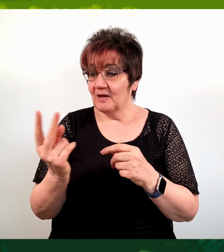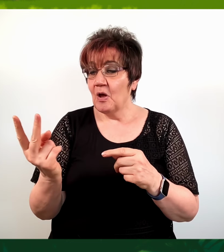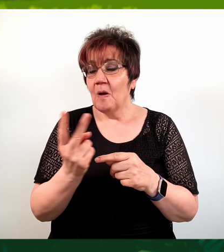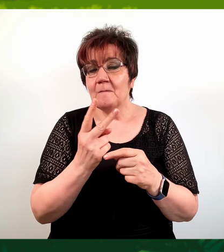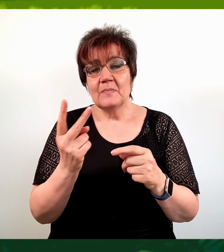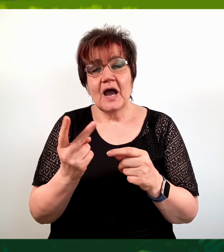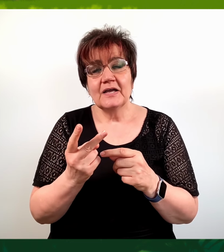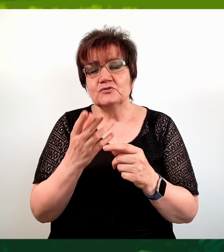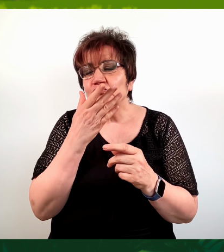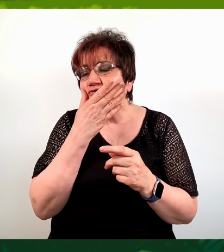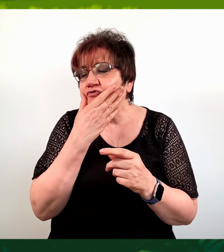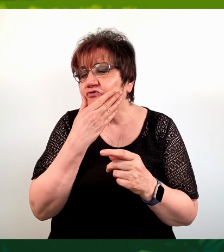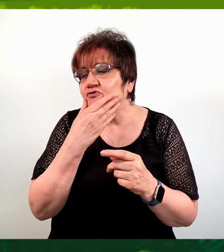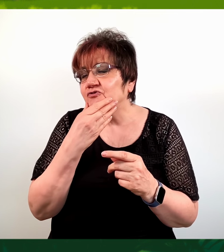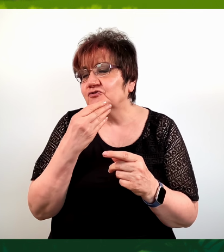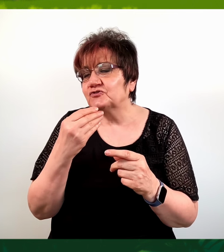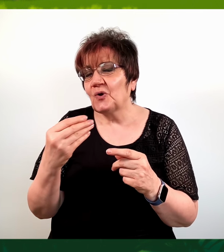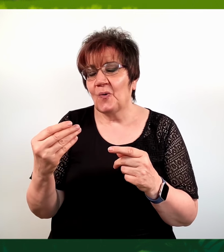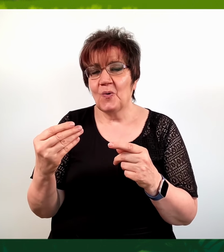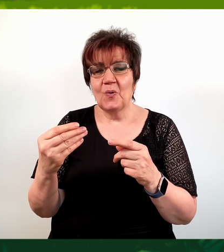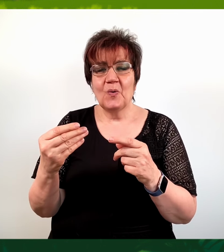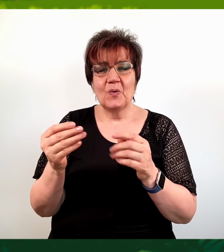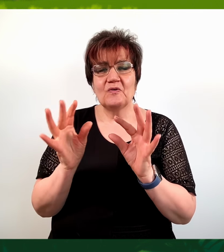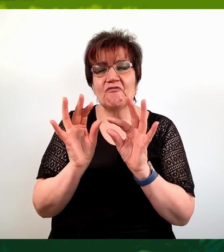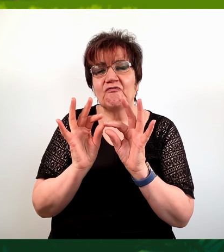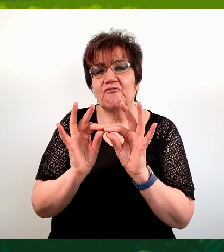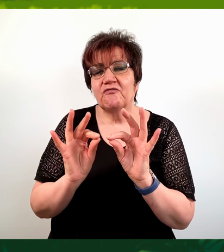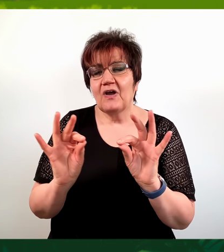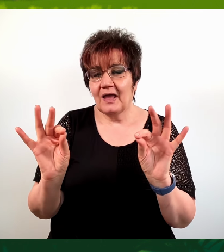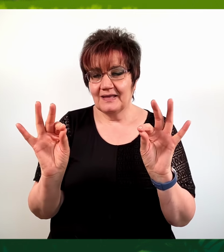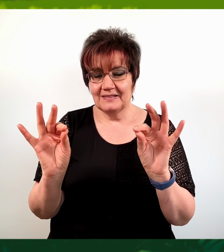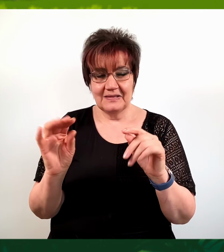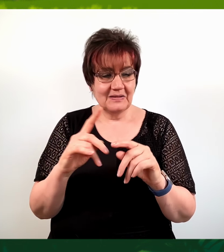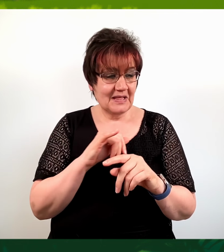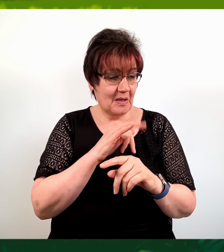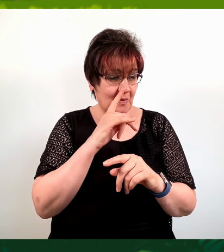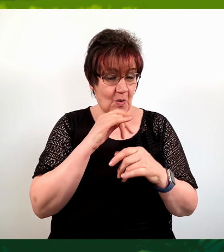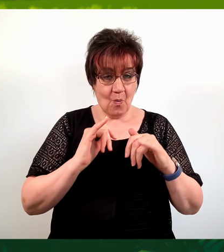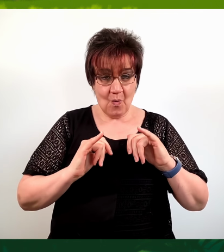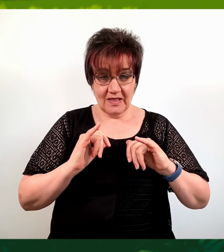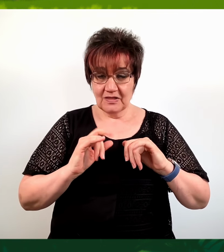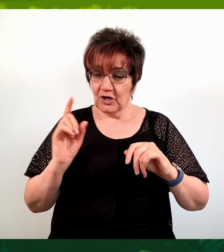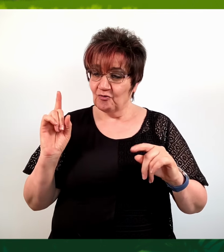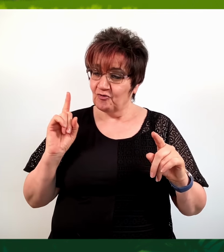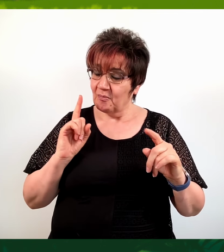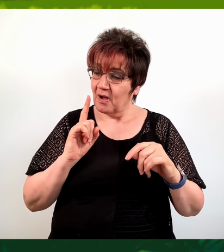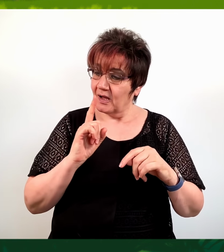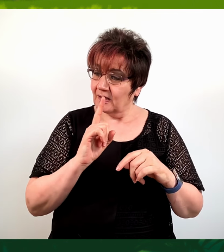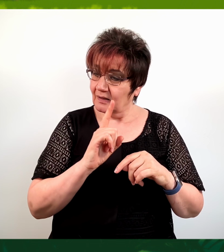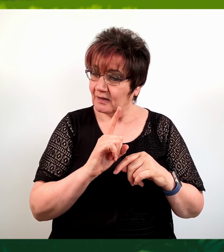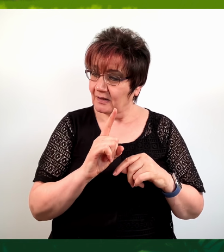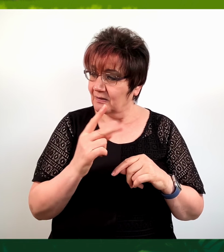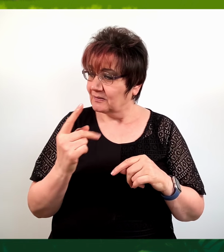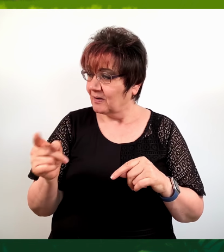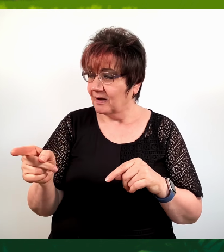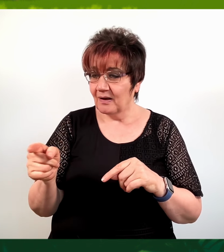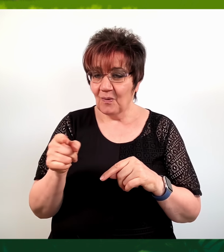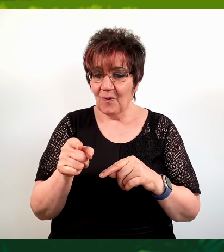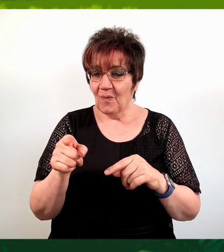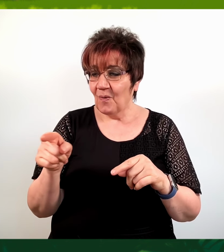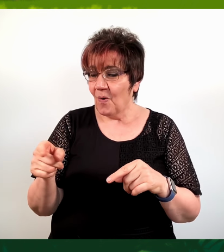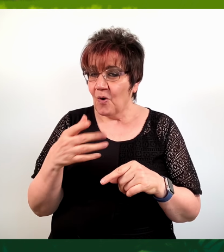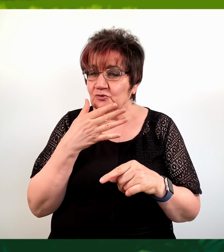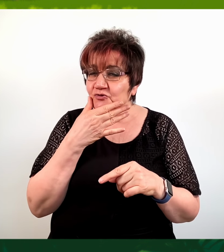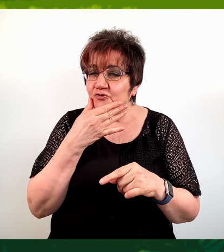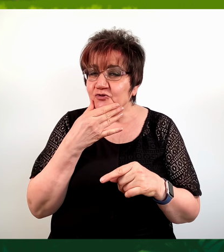von einer Zartheit und Schönheit beseelt, dass es jedem Wanderer, der an dem kleinen Häuschen vorbeikam, schwer